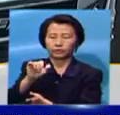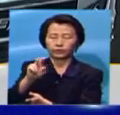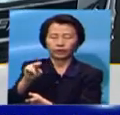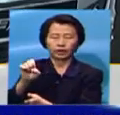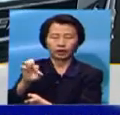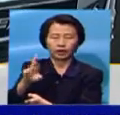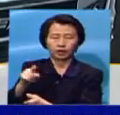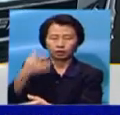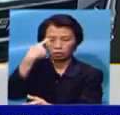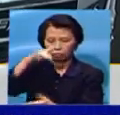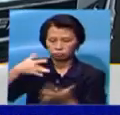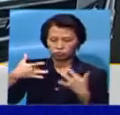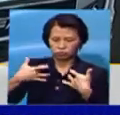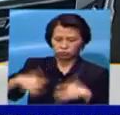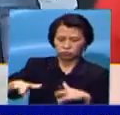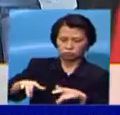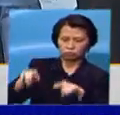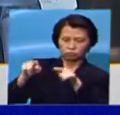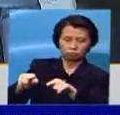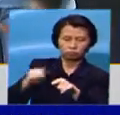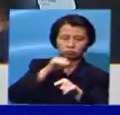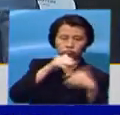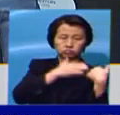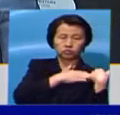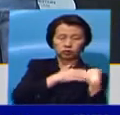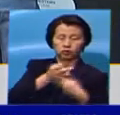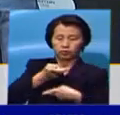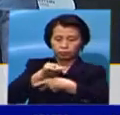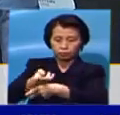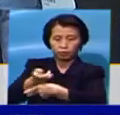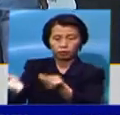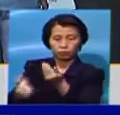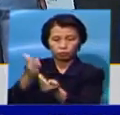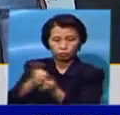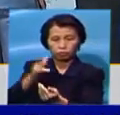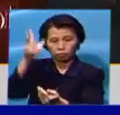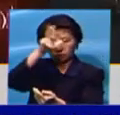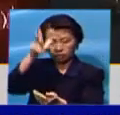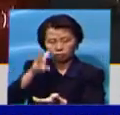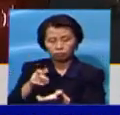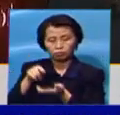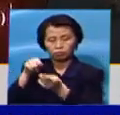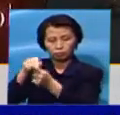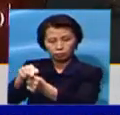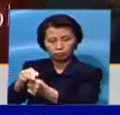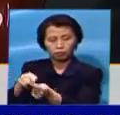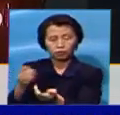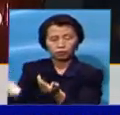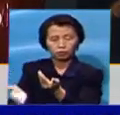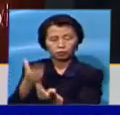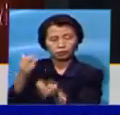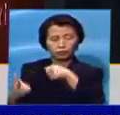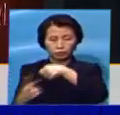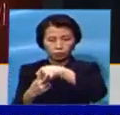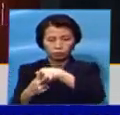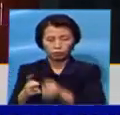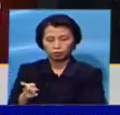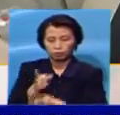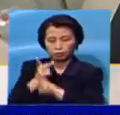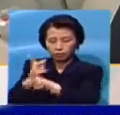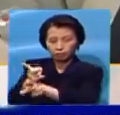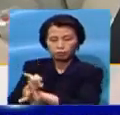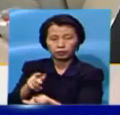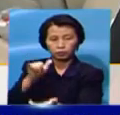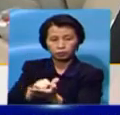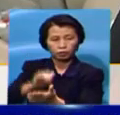tuduhan pihak tidak bertanggungjawab berhubung pinjaman mudah yang disalur kerajaan kepada Proton tambah Datuk Seri Mustafa bantuan seumpama